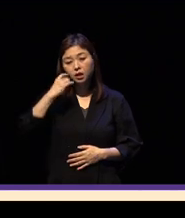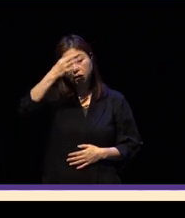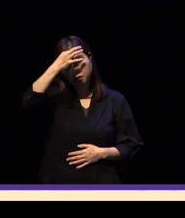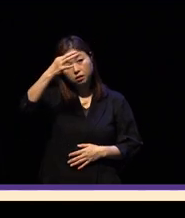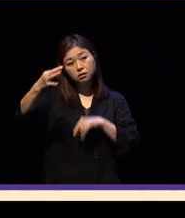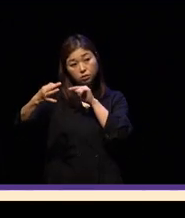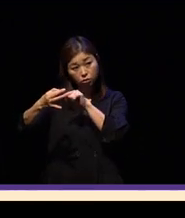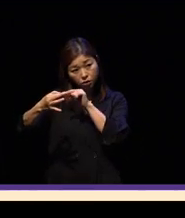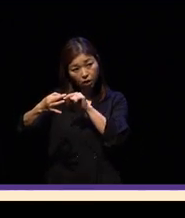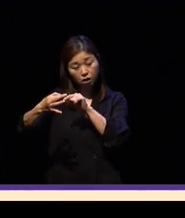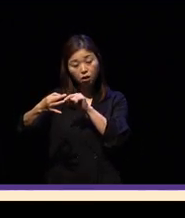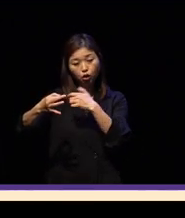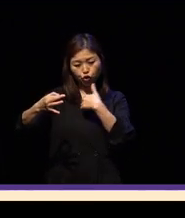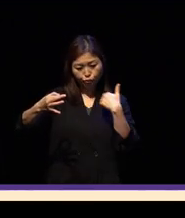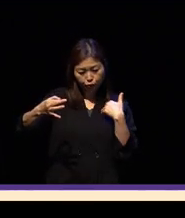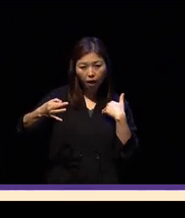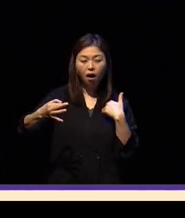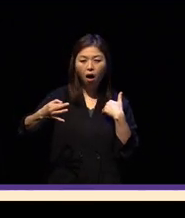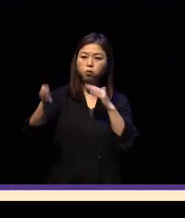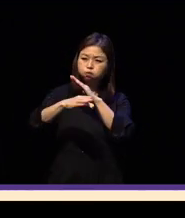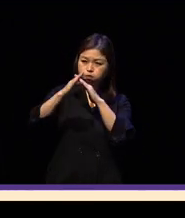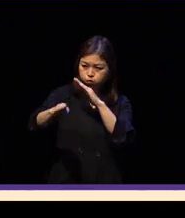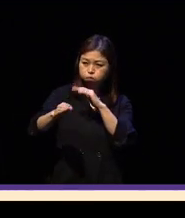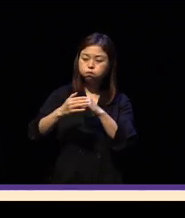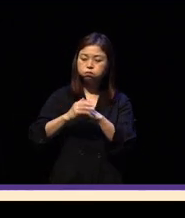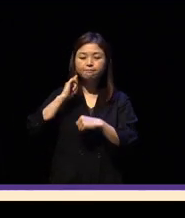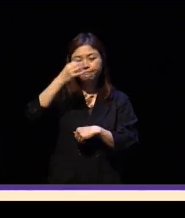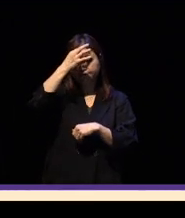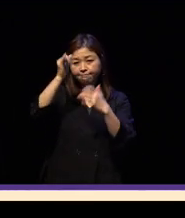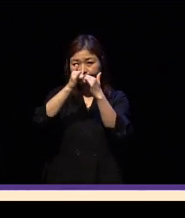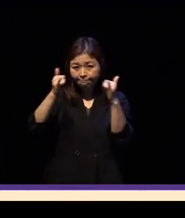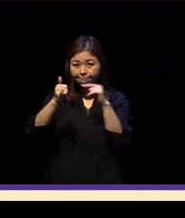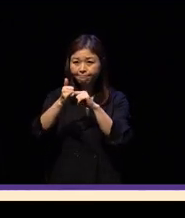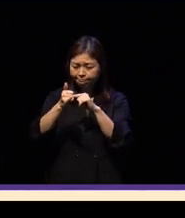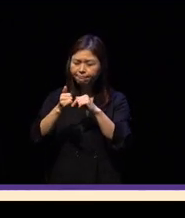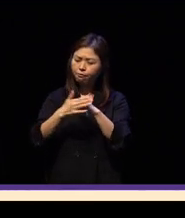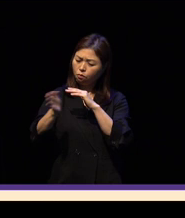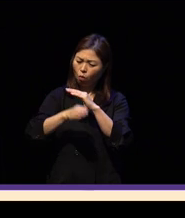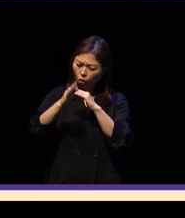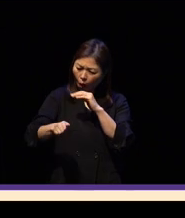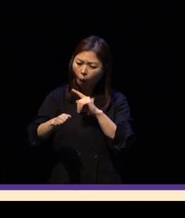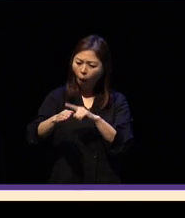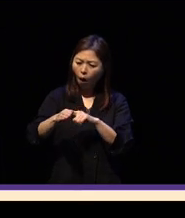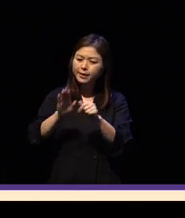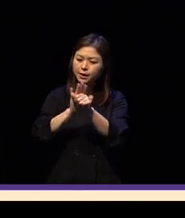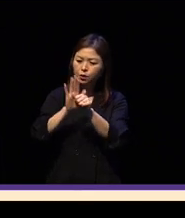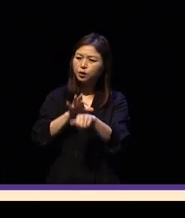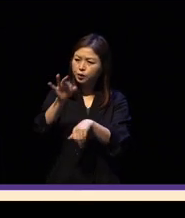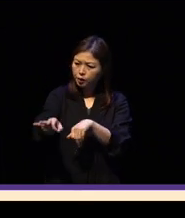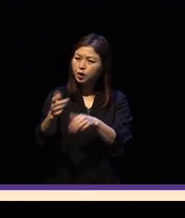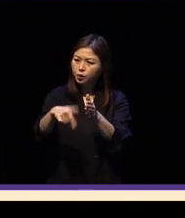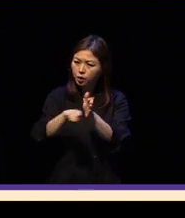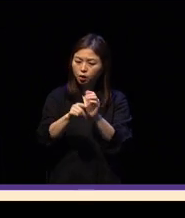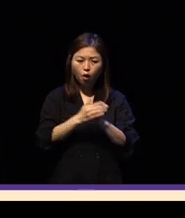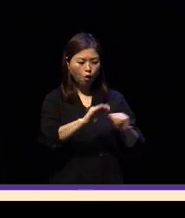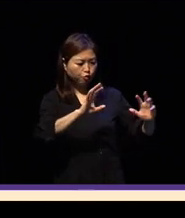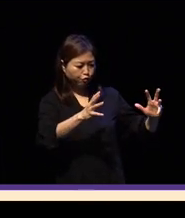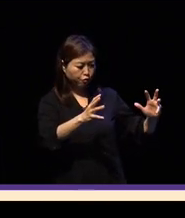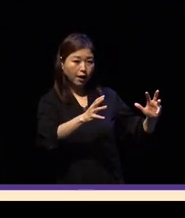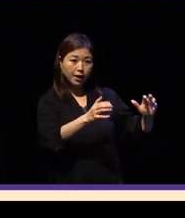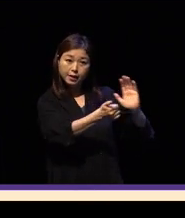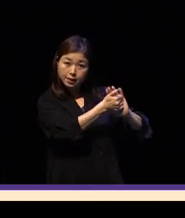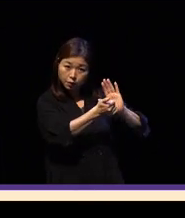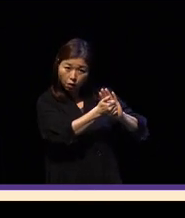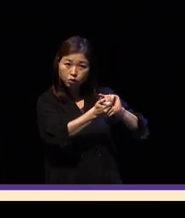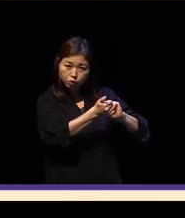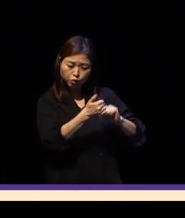대한 충분한 공정 보상, 예술가에 대한 충분한 공정 보상들이 이루어질 수 있는 적어도 국가의 지원을 통해서